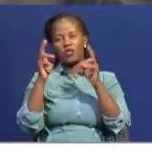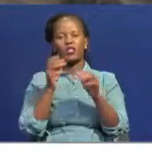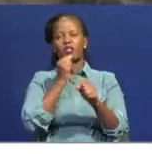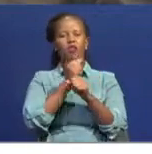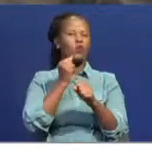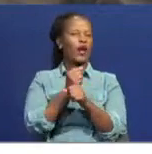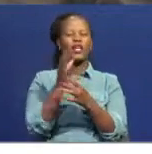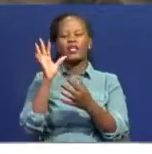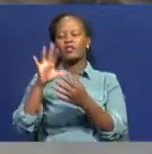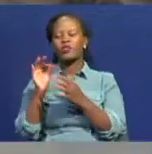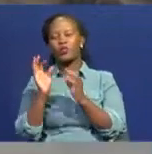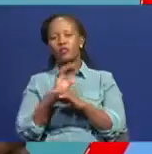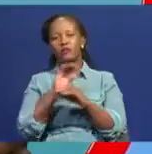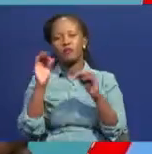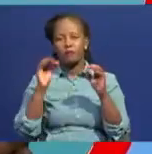ni kazi.